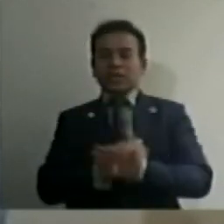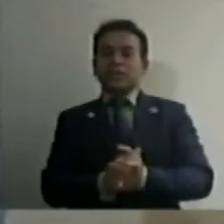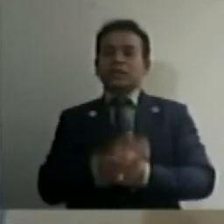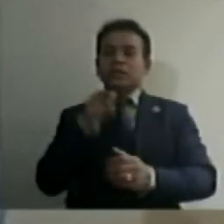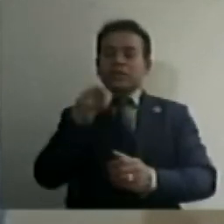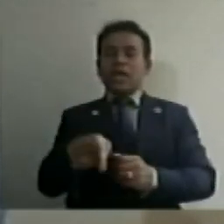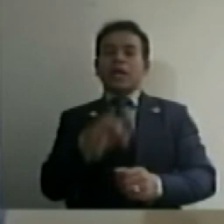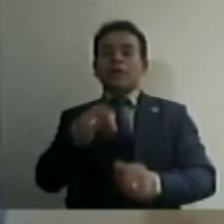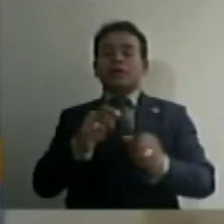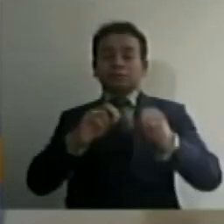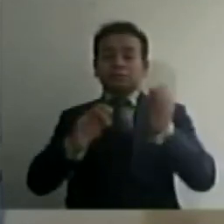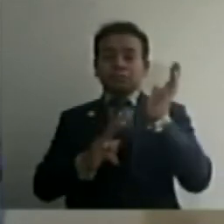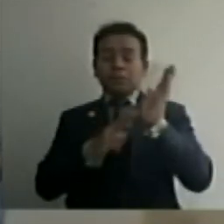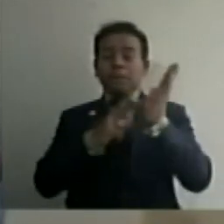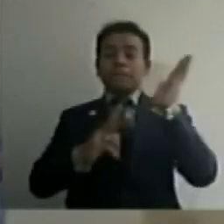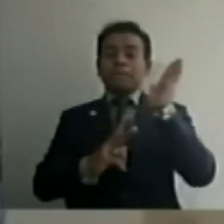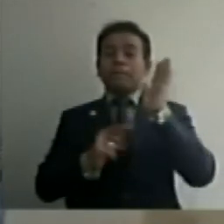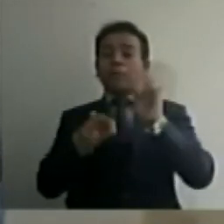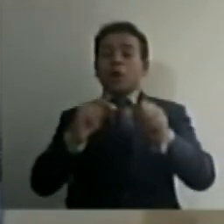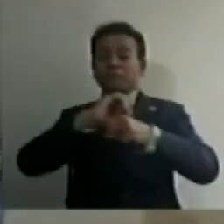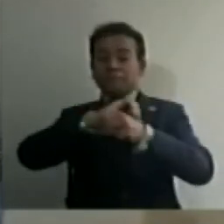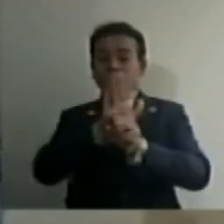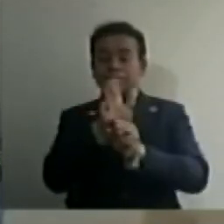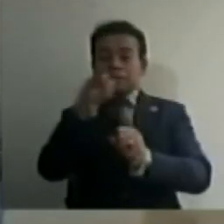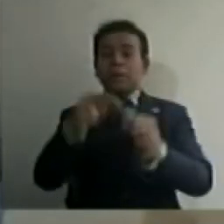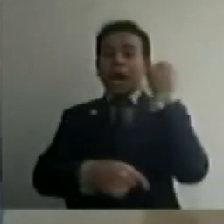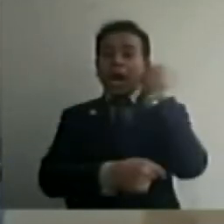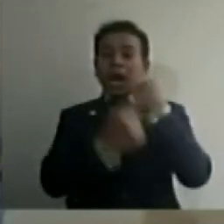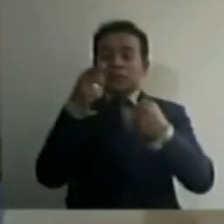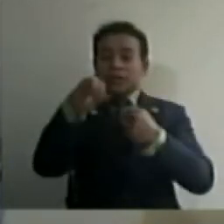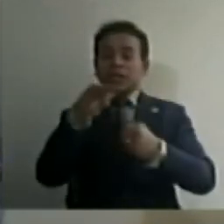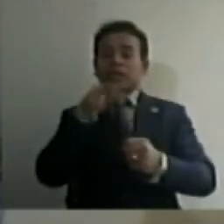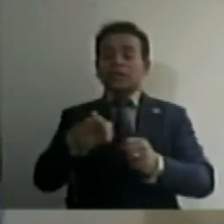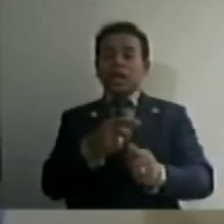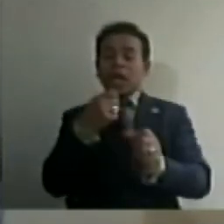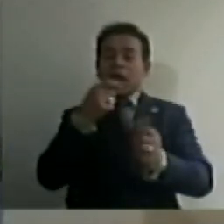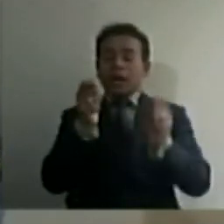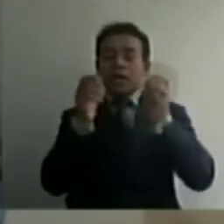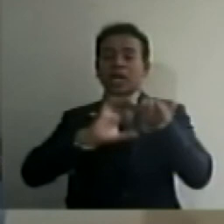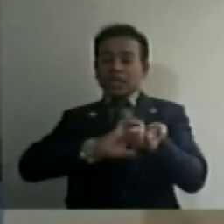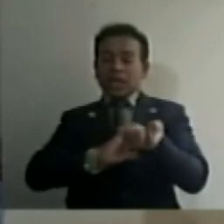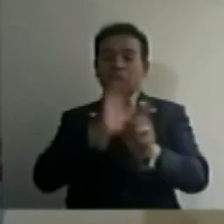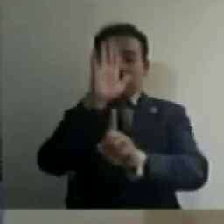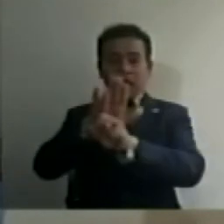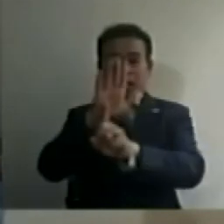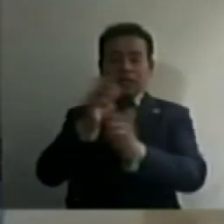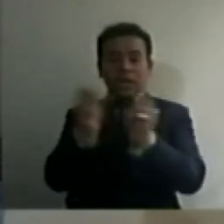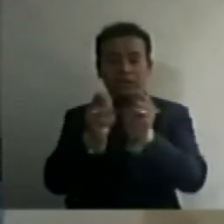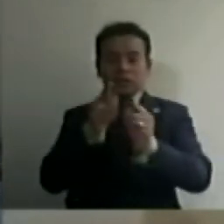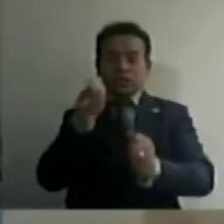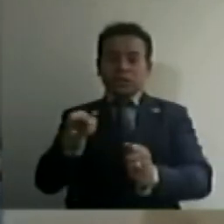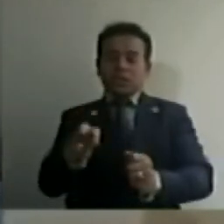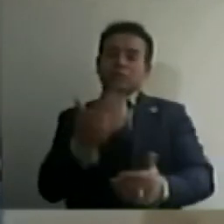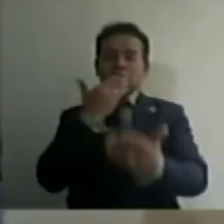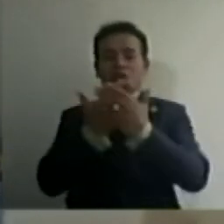তাদেরকে আমরা ধন্যবাদ জানাই এবং তাদের কাজটা অব্যাহত থাকবে সেটা আমরা আশা করি। এবং আমাদের কর্মী টোলা হাসপাতালেও